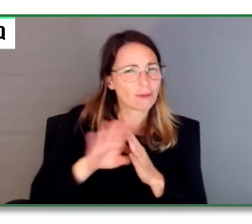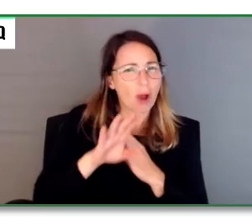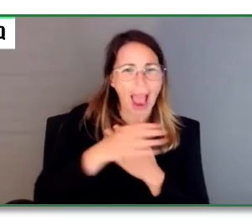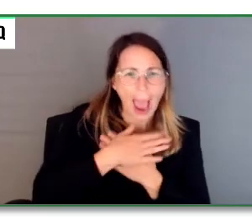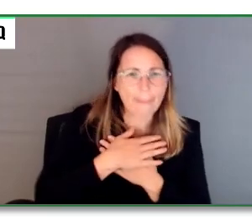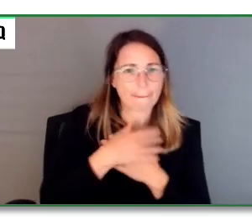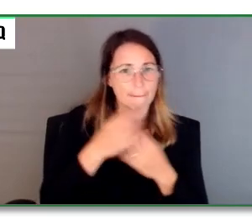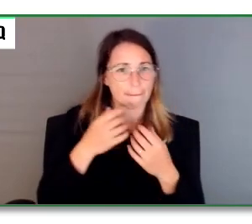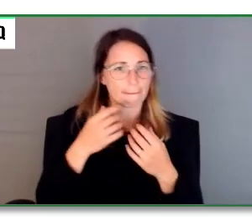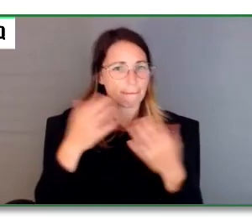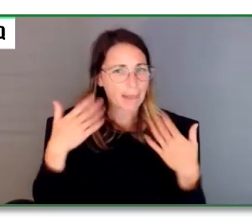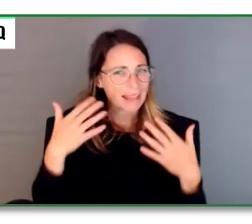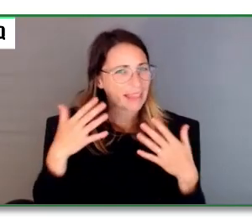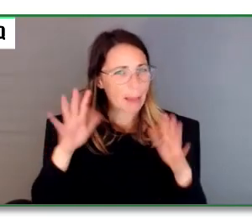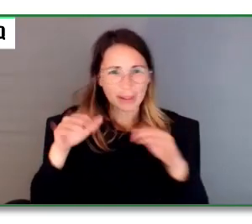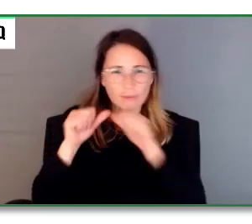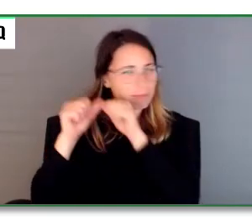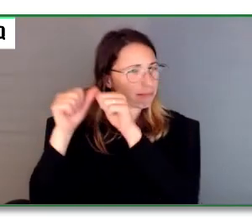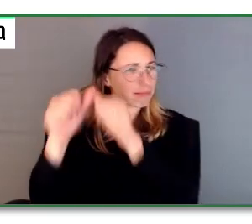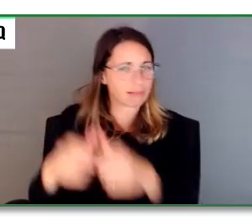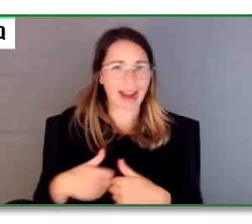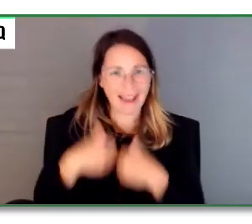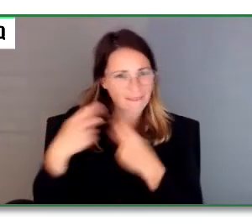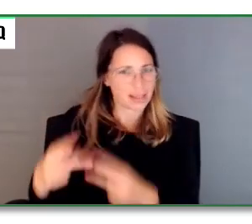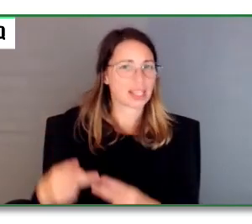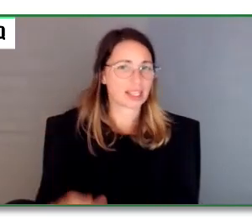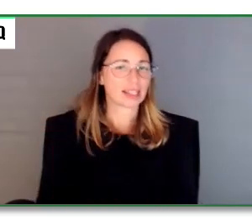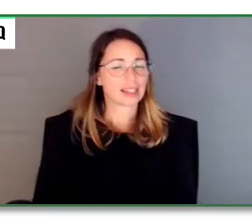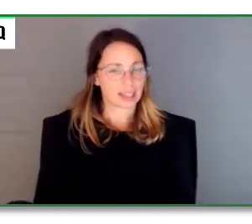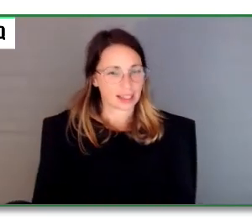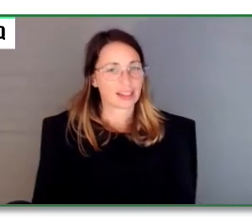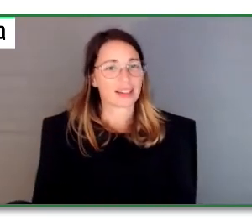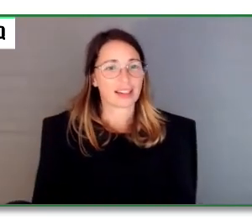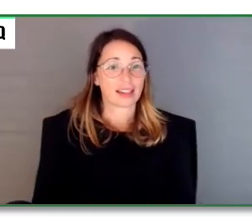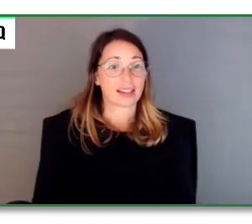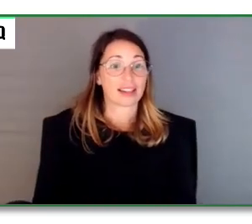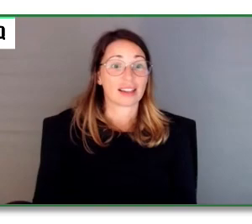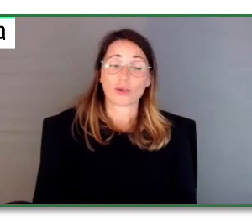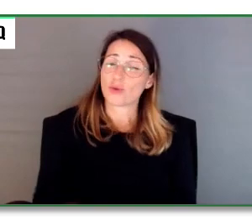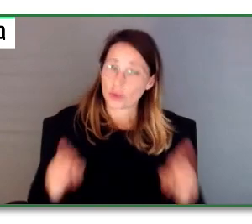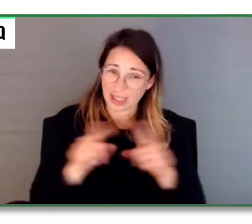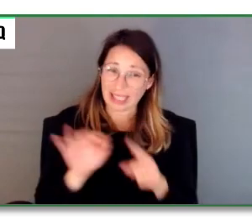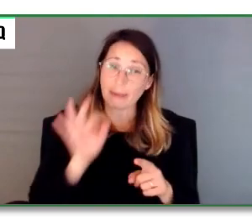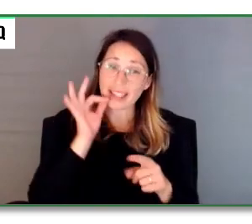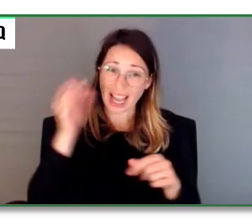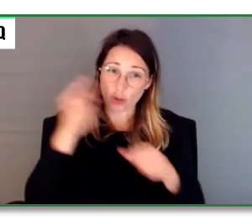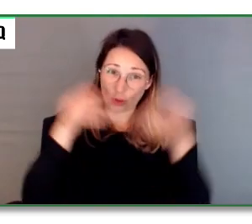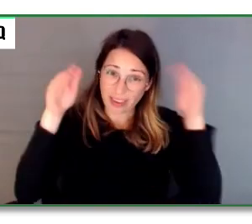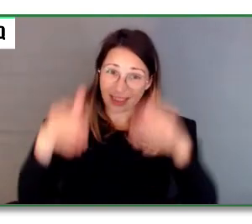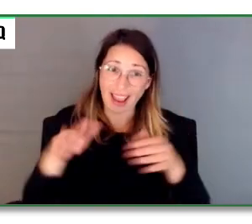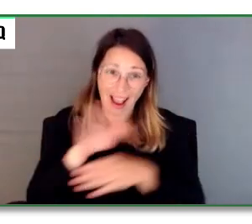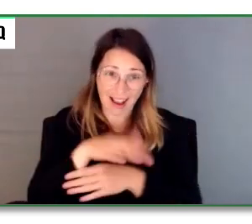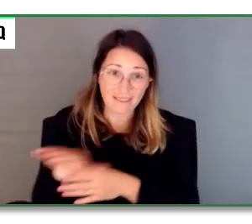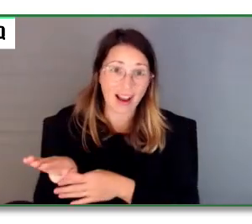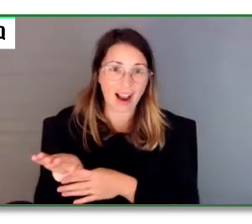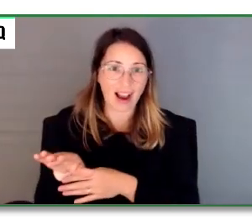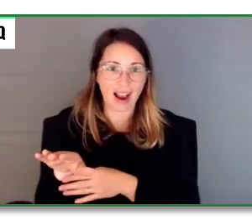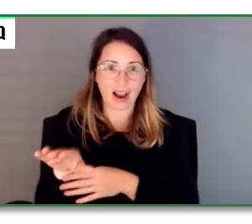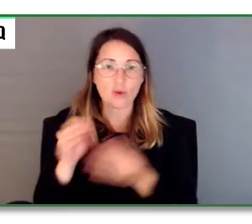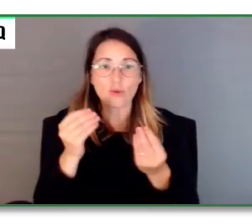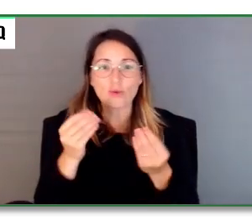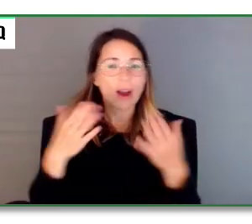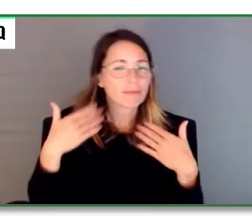par la suite. Alors, nous avons des journées pour les enfants, donc des randonnées précisément adaptées aux